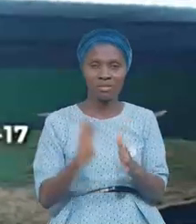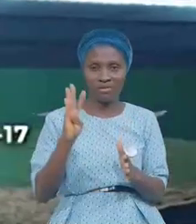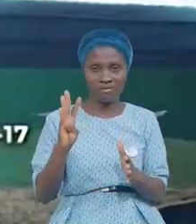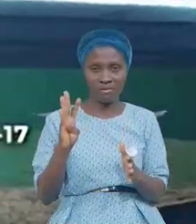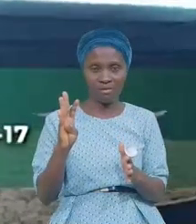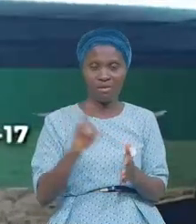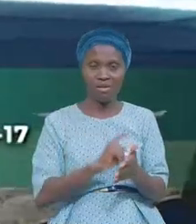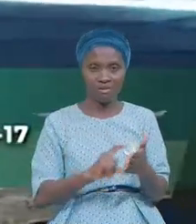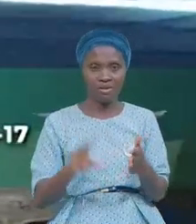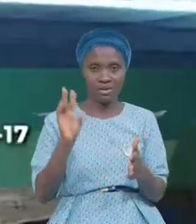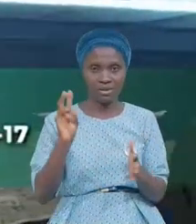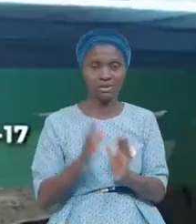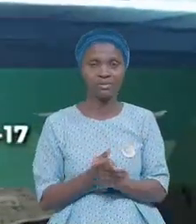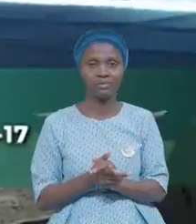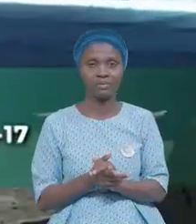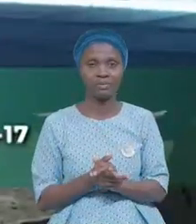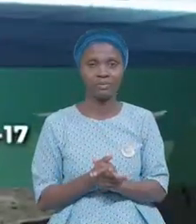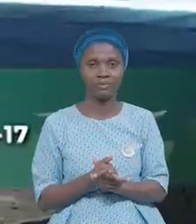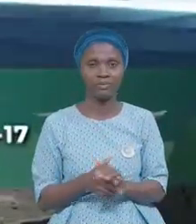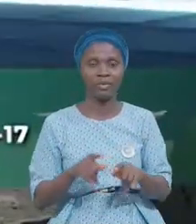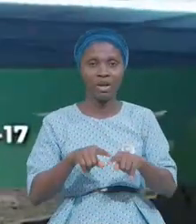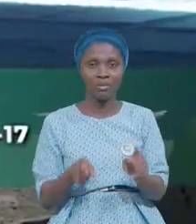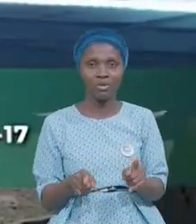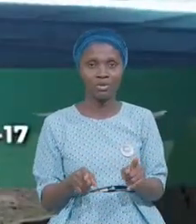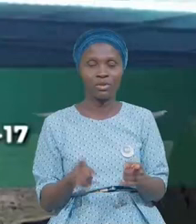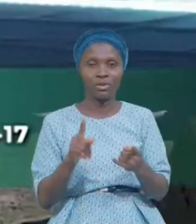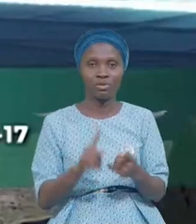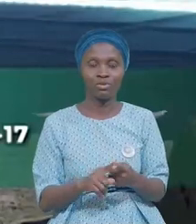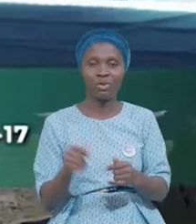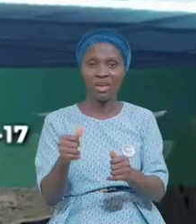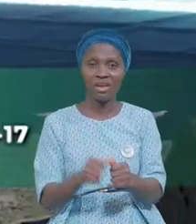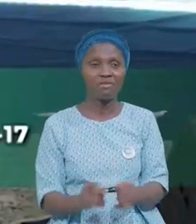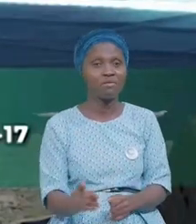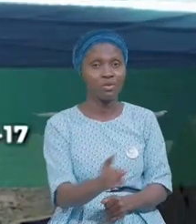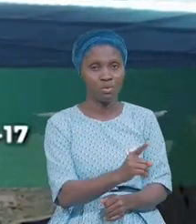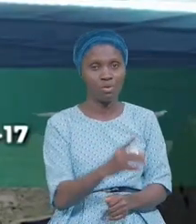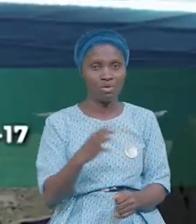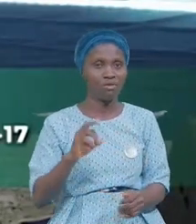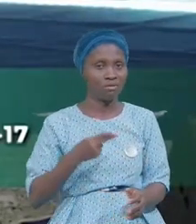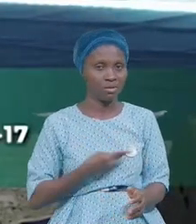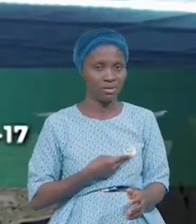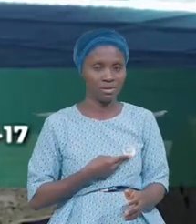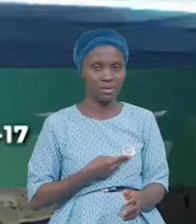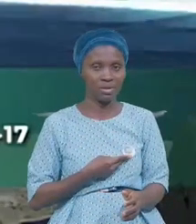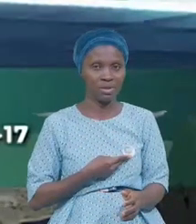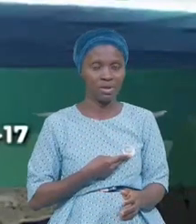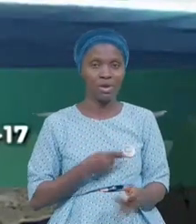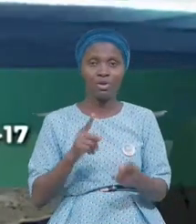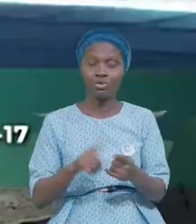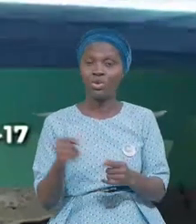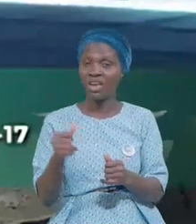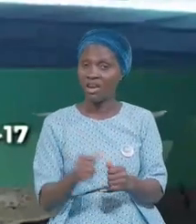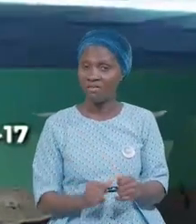verset 7. Éphésiens 4, 7. Éphésiens 4, 7. Mais à chacun